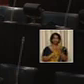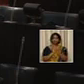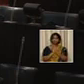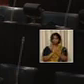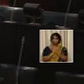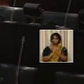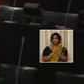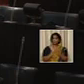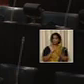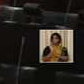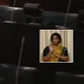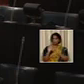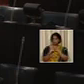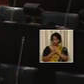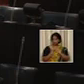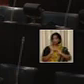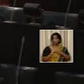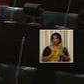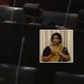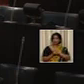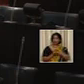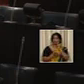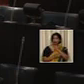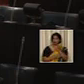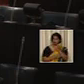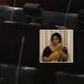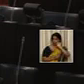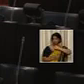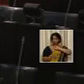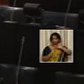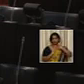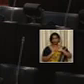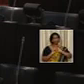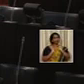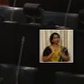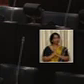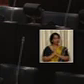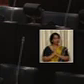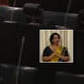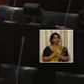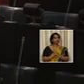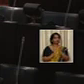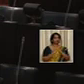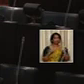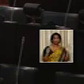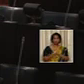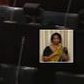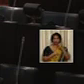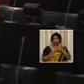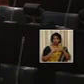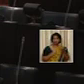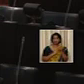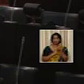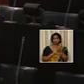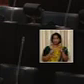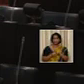සඳහා සමාජිකත්වයේ ලබාගත් පසු විදේශ මුදලින් ප්‍රේෂණය කර ඇති සම්පූර්ණ මුදලින් දායකත්වයේ සම්පූර්ණ කළ දිනට පවතින විනිමය